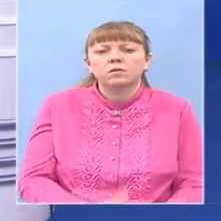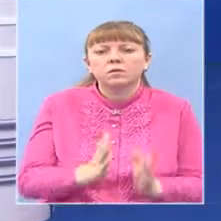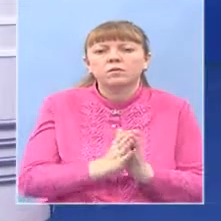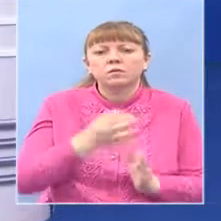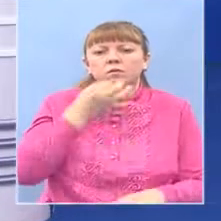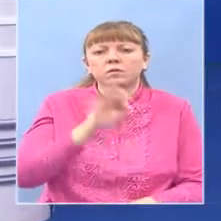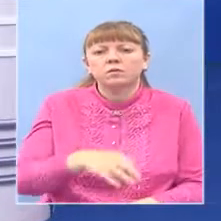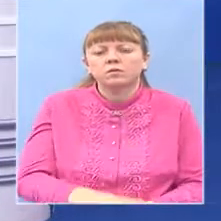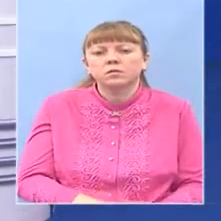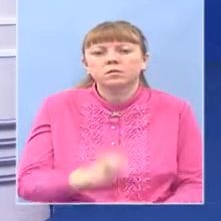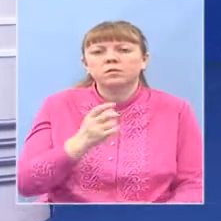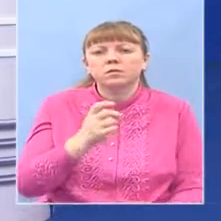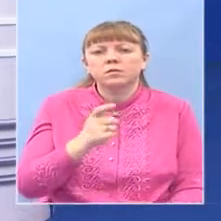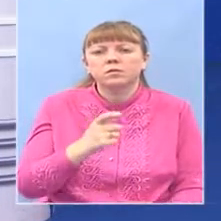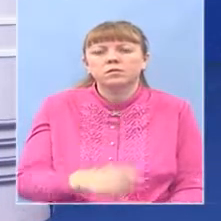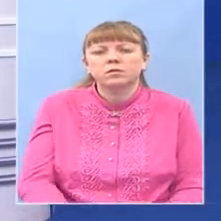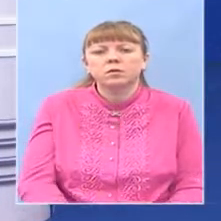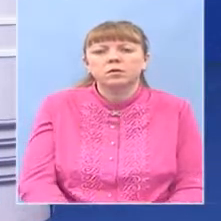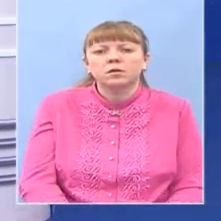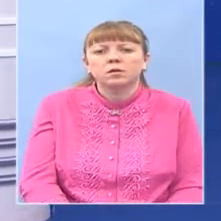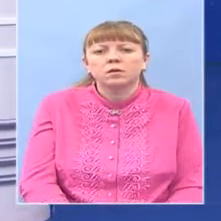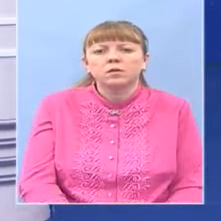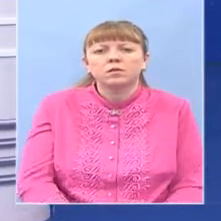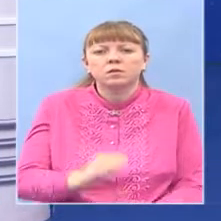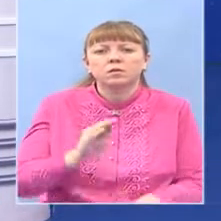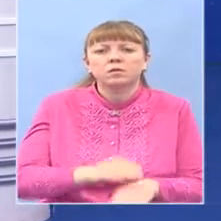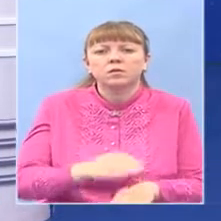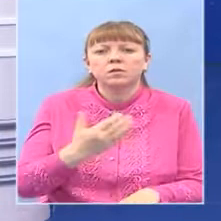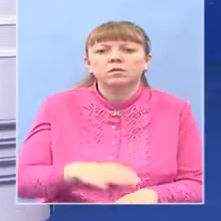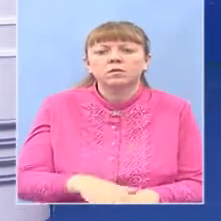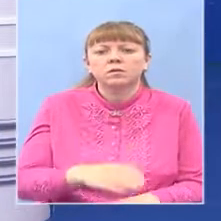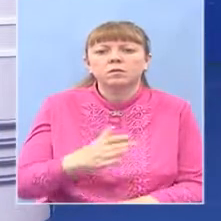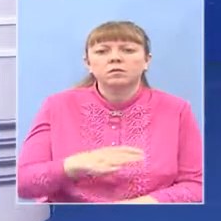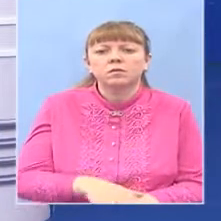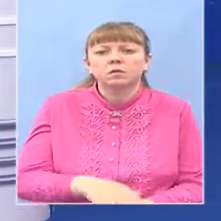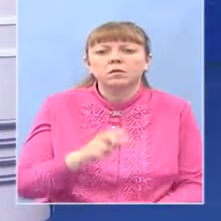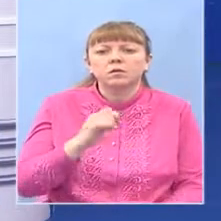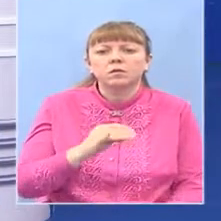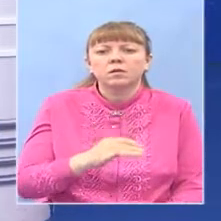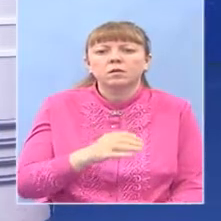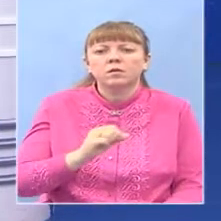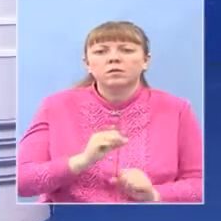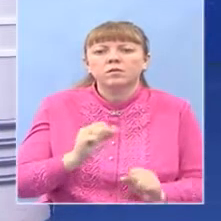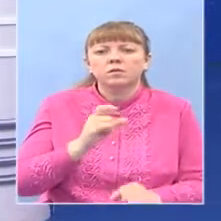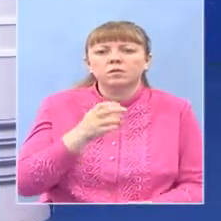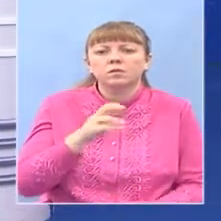опыта может быть таким дискриминирующим фактором, который просто будет резать на корню активных